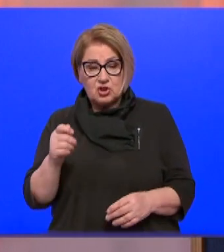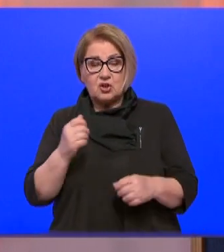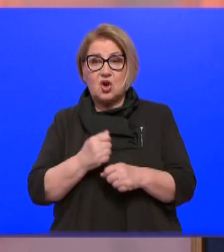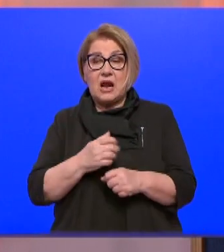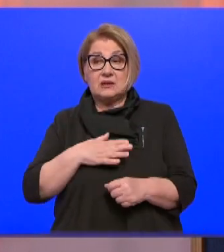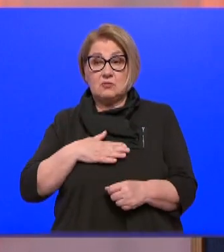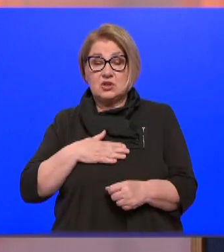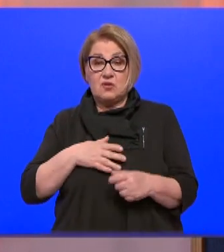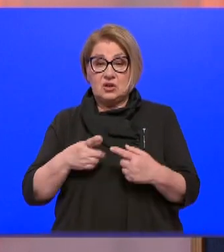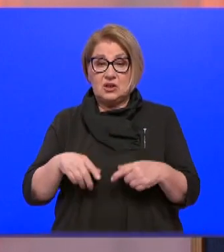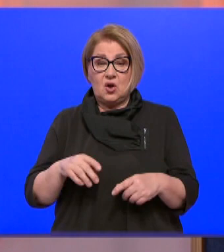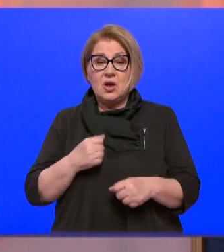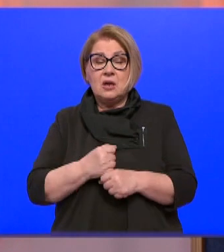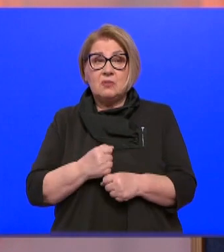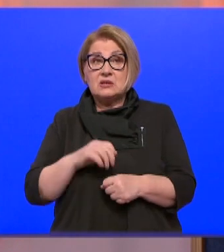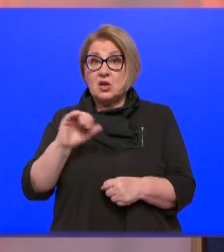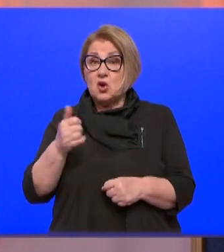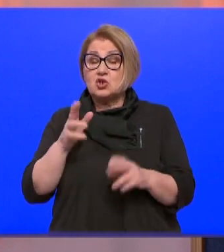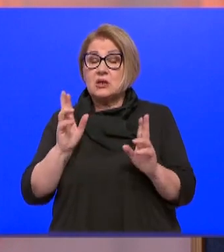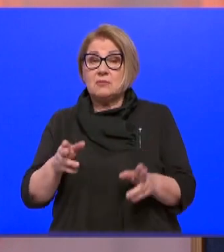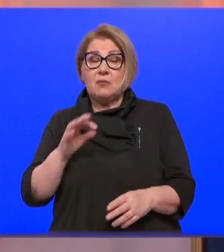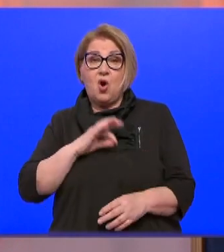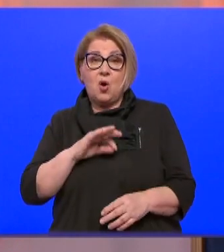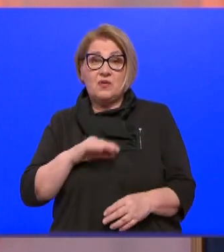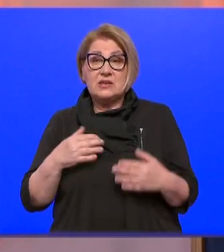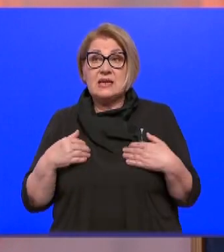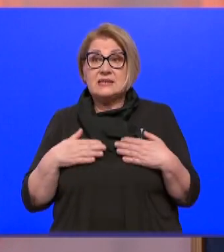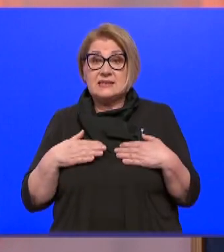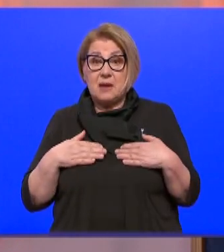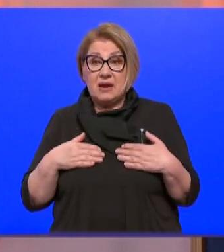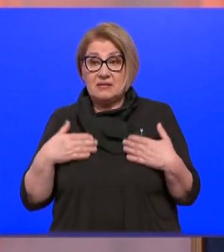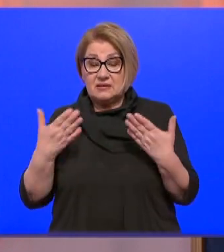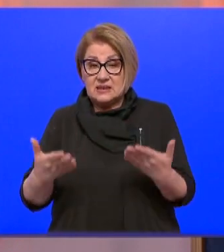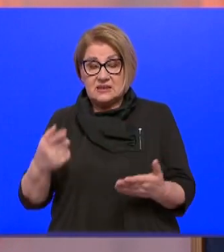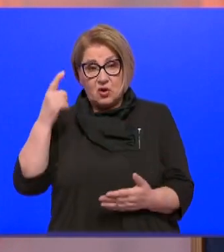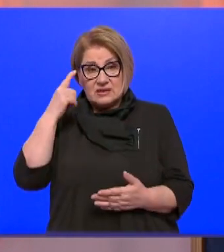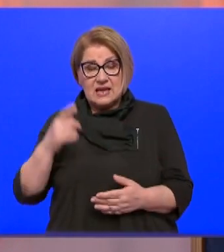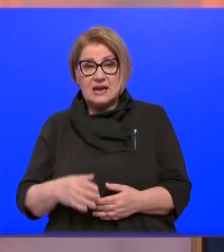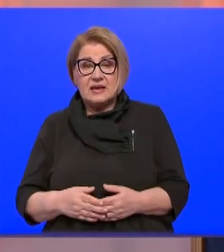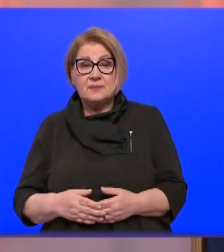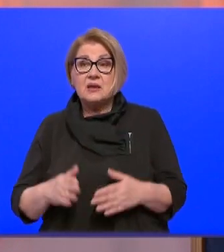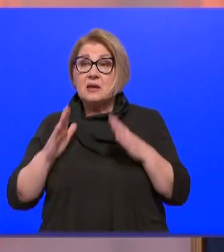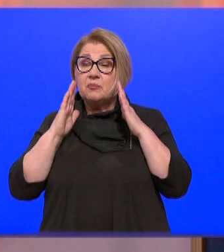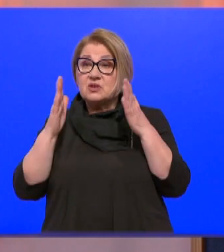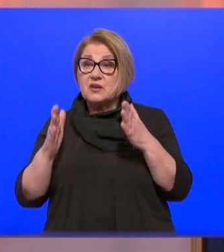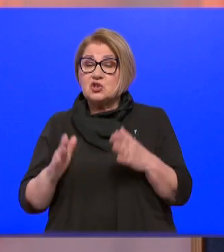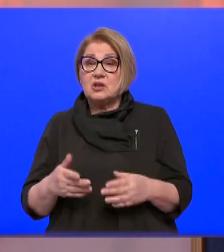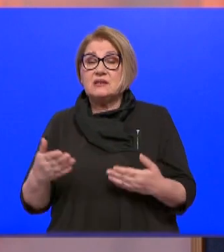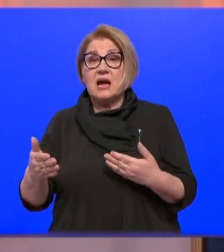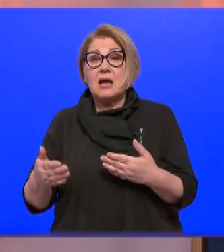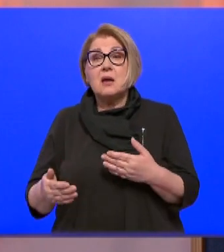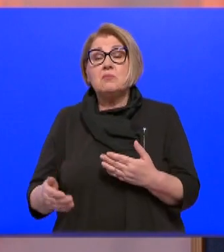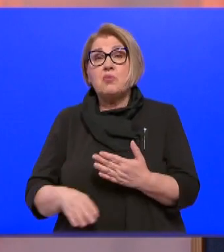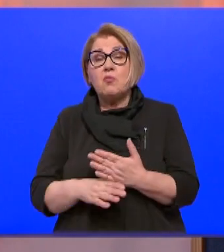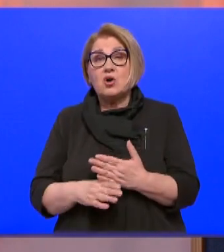odrađujemo svoj dio posla, još imamo obvezu dati svoj dio svog znanja i svoje posvećenosti da